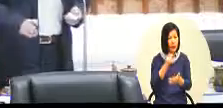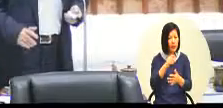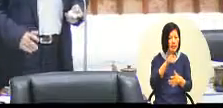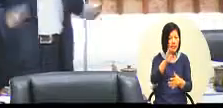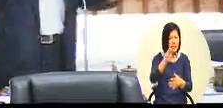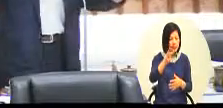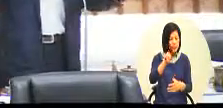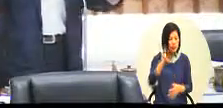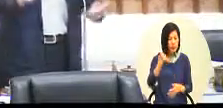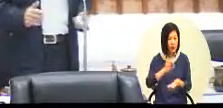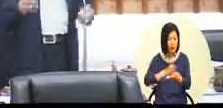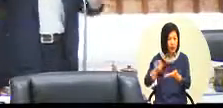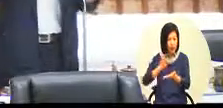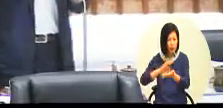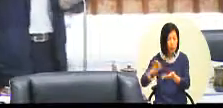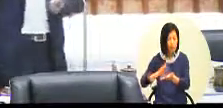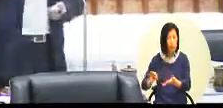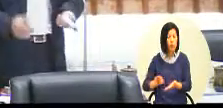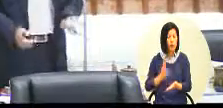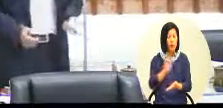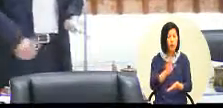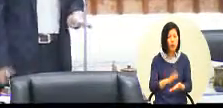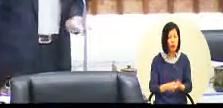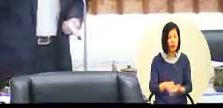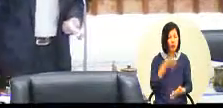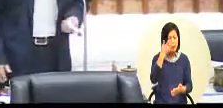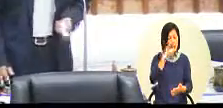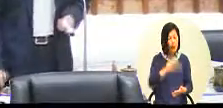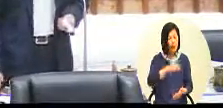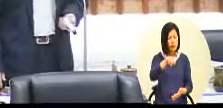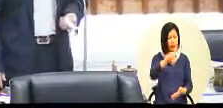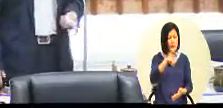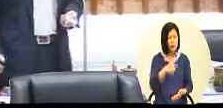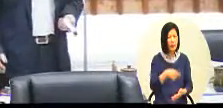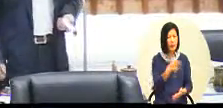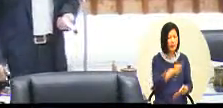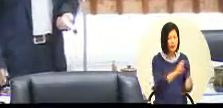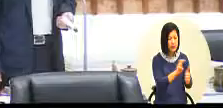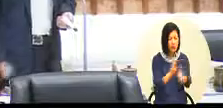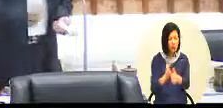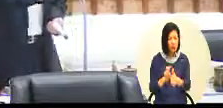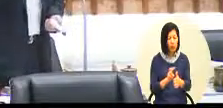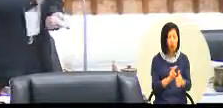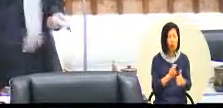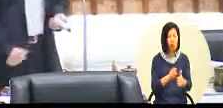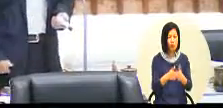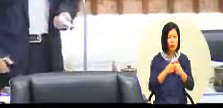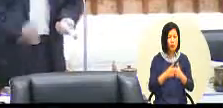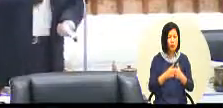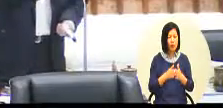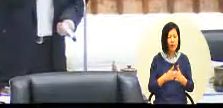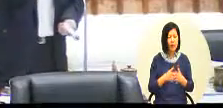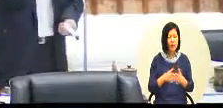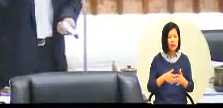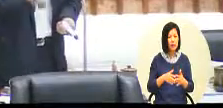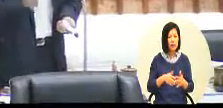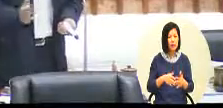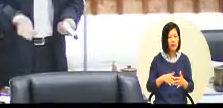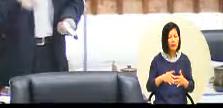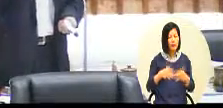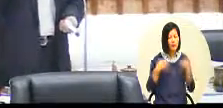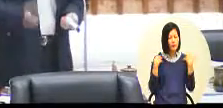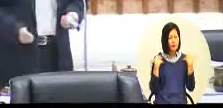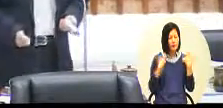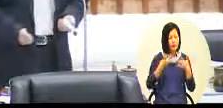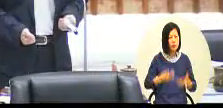一个支出，让这些老人家在护理之家，这个是如此的这个沉重啊。这就是我今天来讲借由2.0